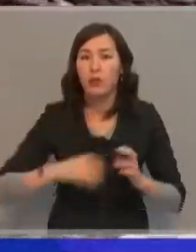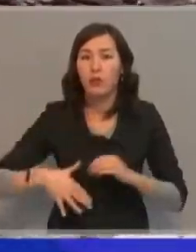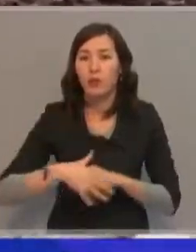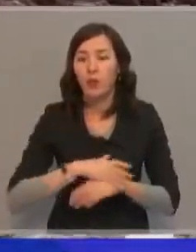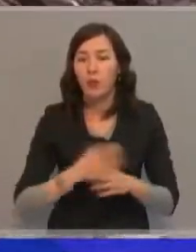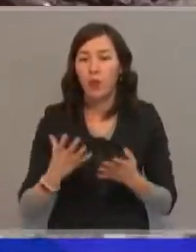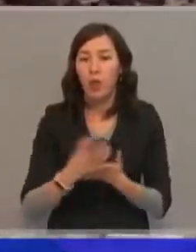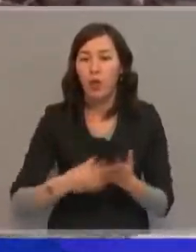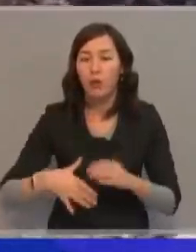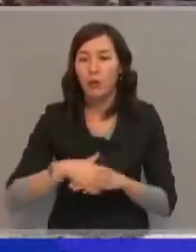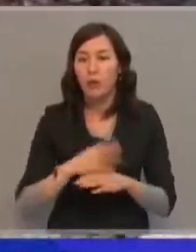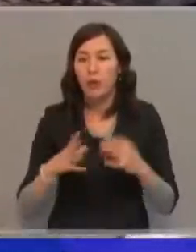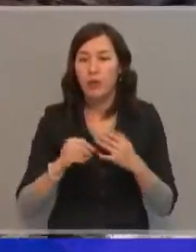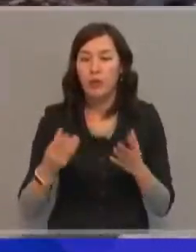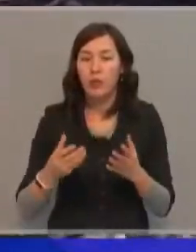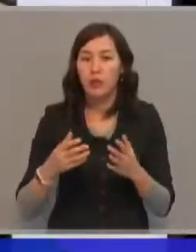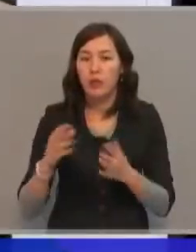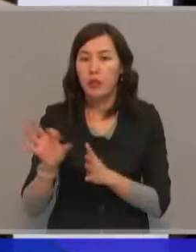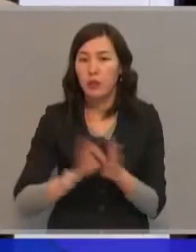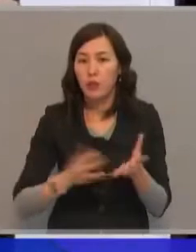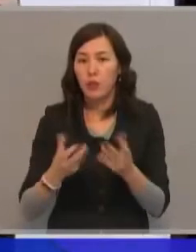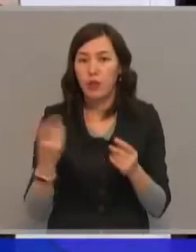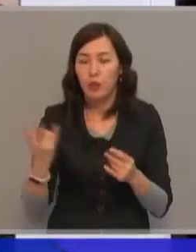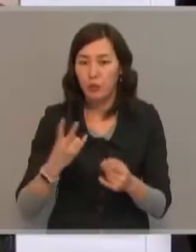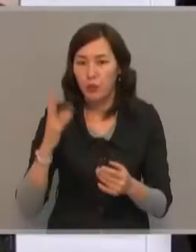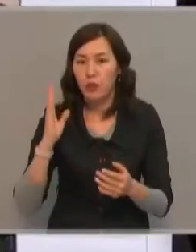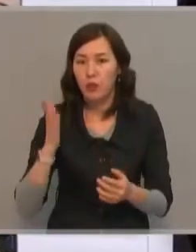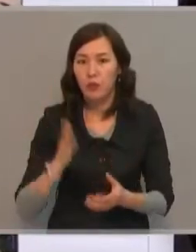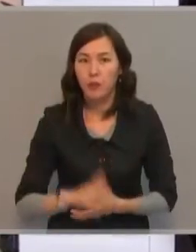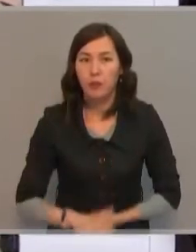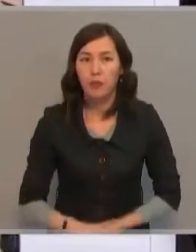инвестициялық қоры аумағындағы жер телімін шұғыл алу қажеттілігі туындап отыр.